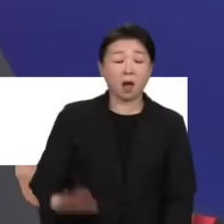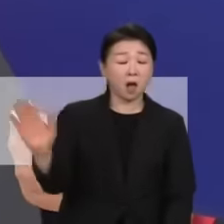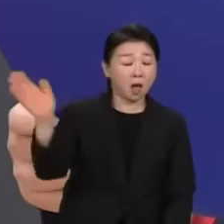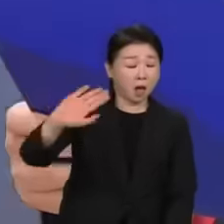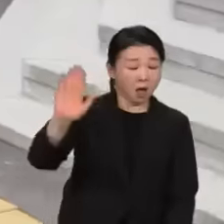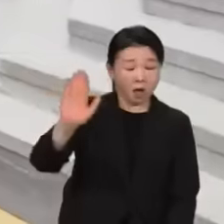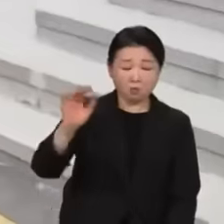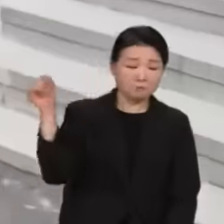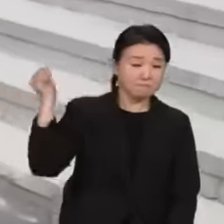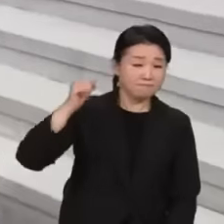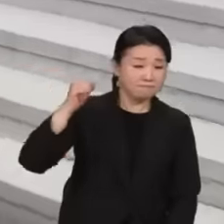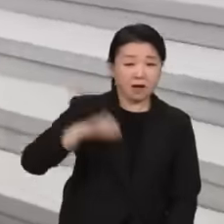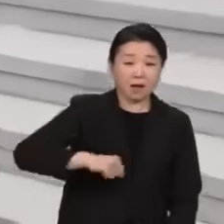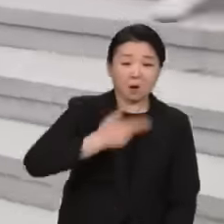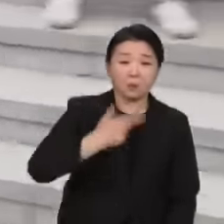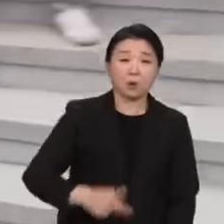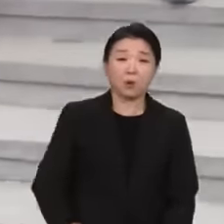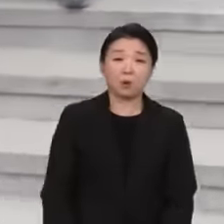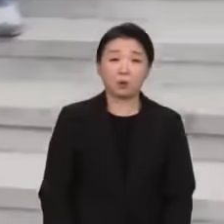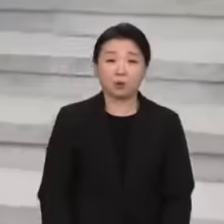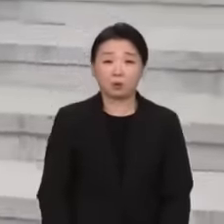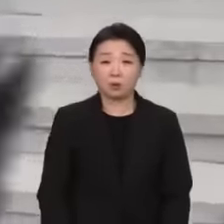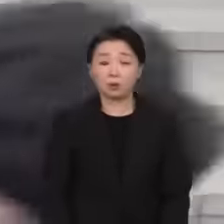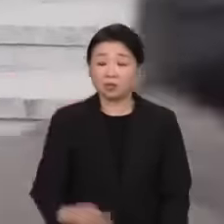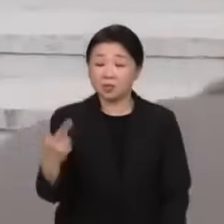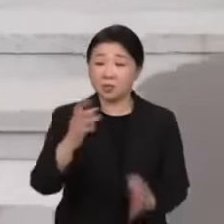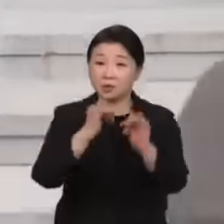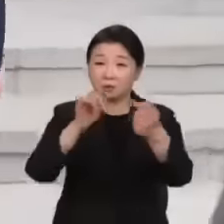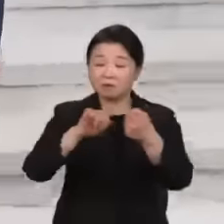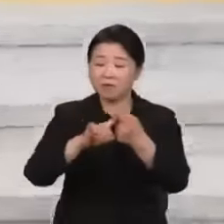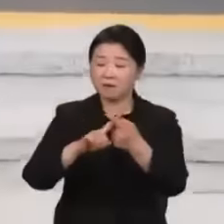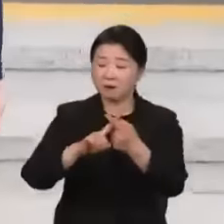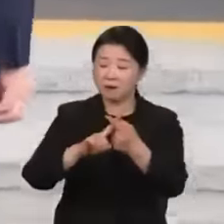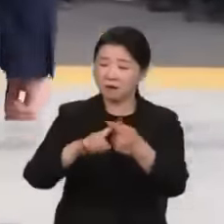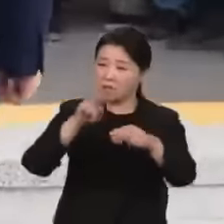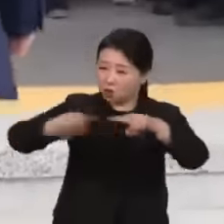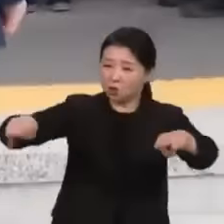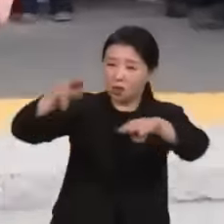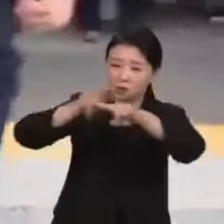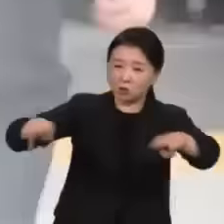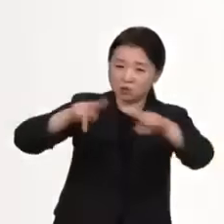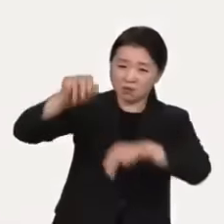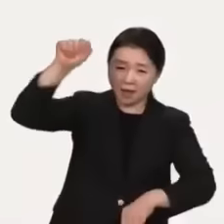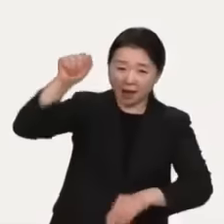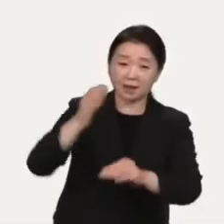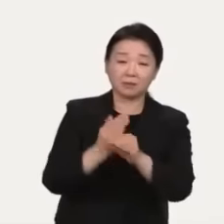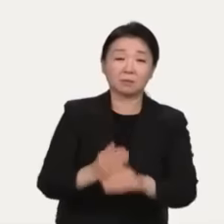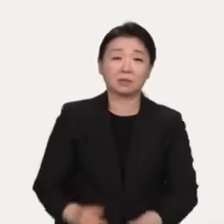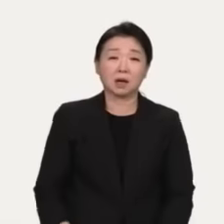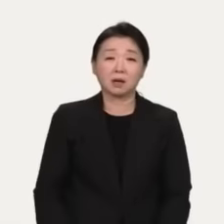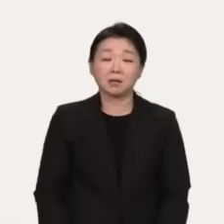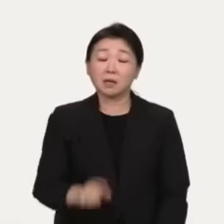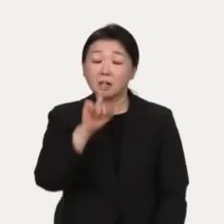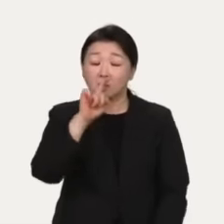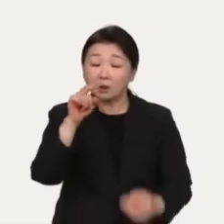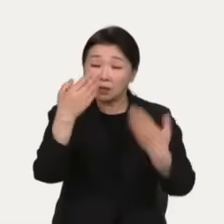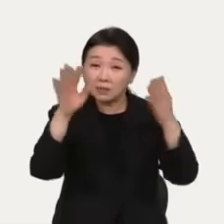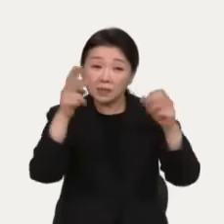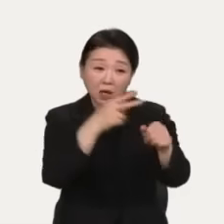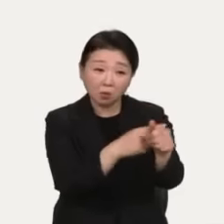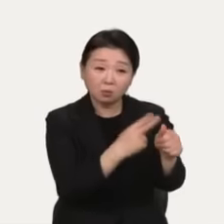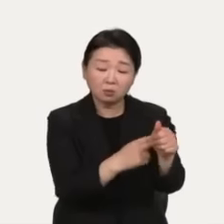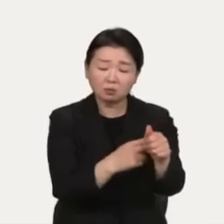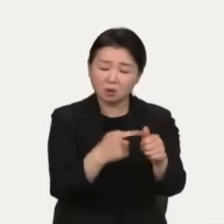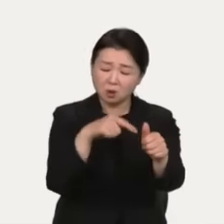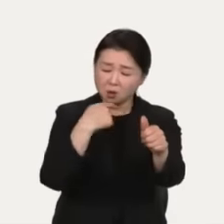없다. 교수들은 2,000명 증원 배정안을 즉각 철회하라고 목소리를 높였습니다. 연세대 의대 교수들은 교육 여건을